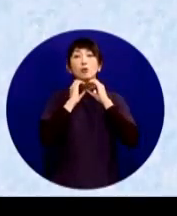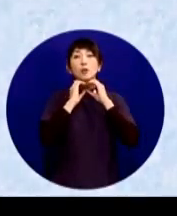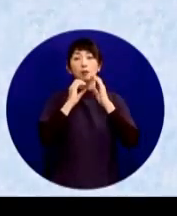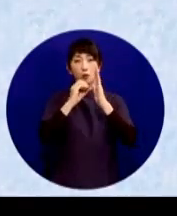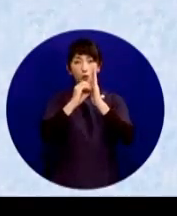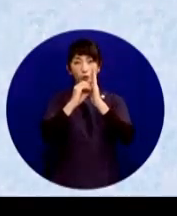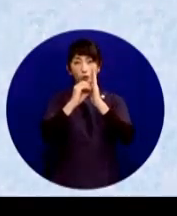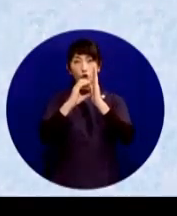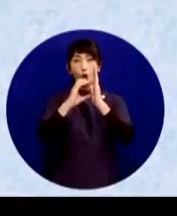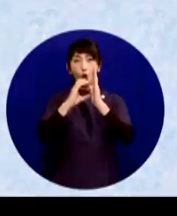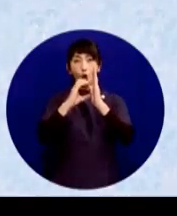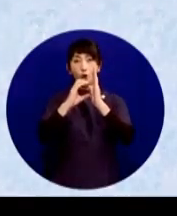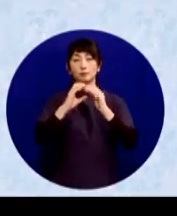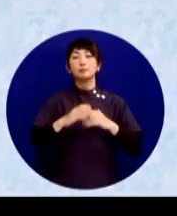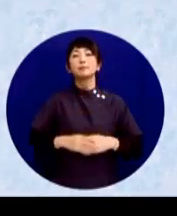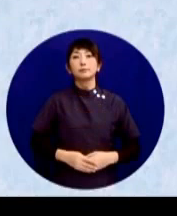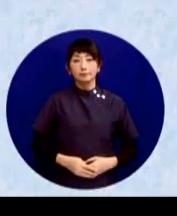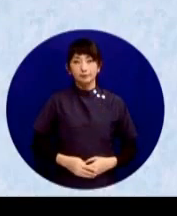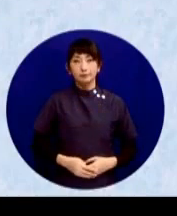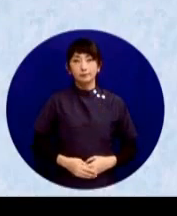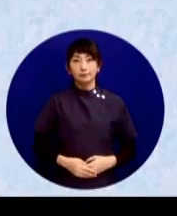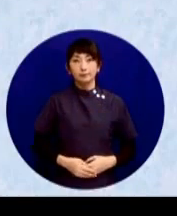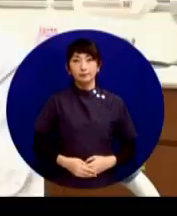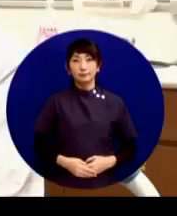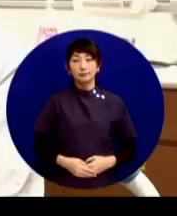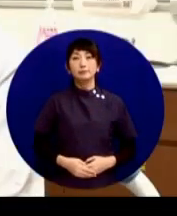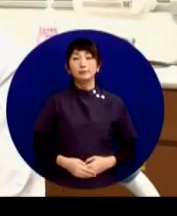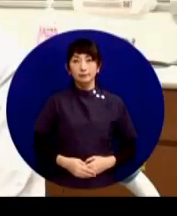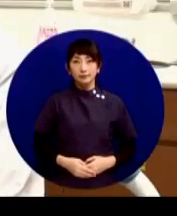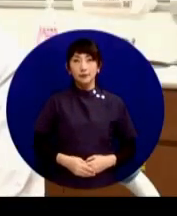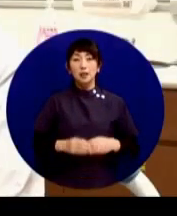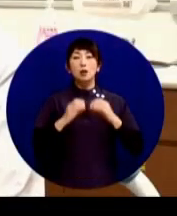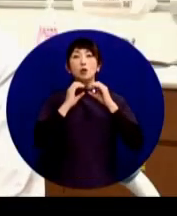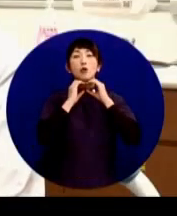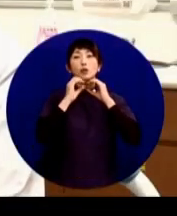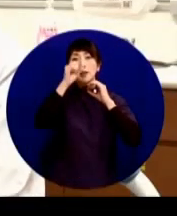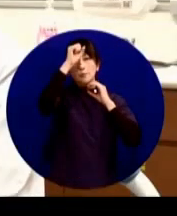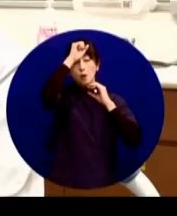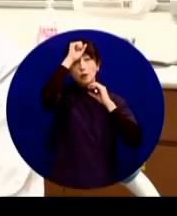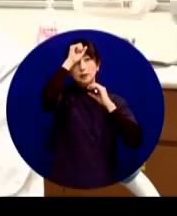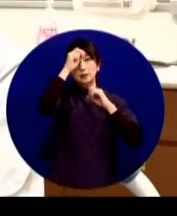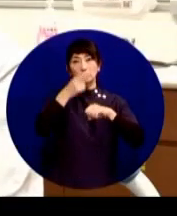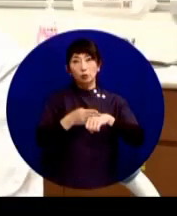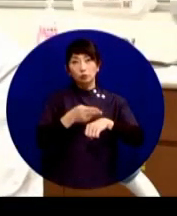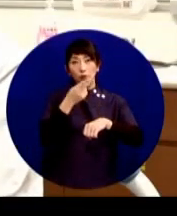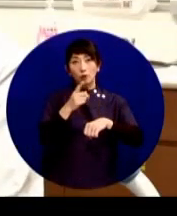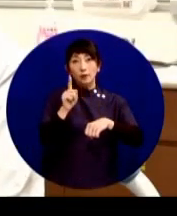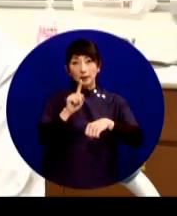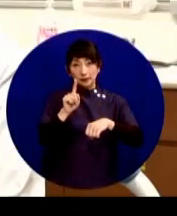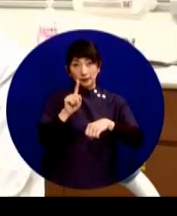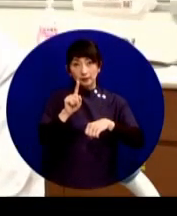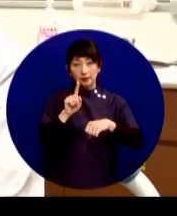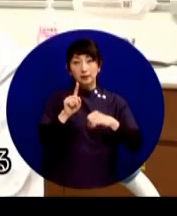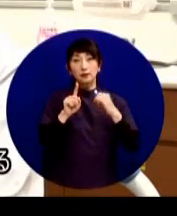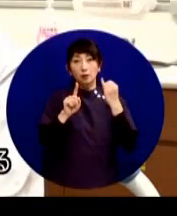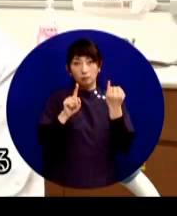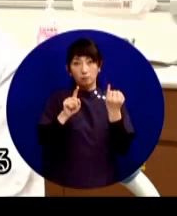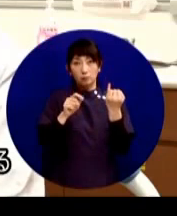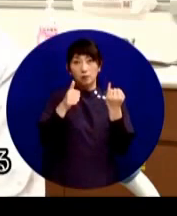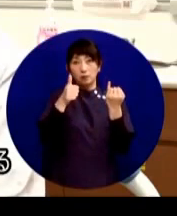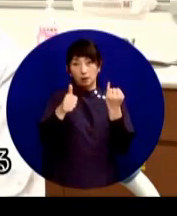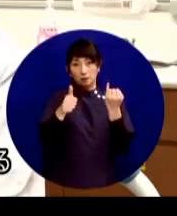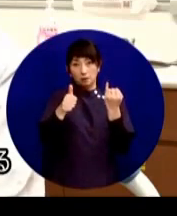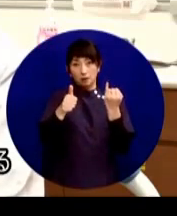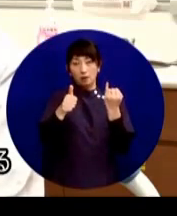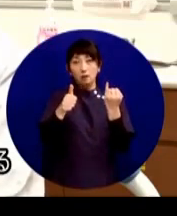腺にできる腫瘍に分けることができます。それと甲状腺の病気で特徴的なことは、女性